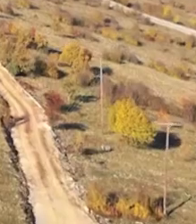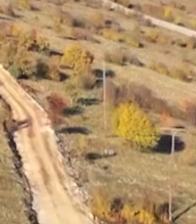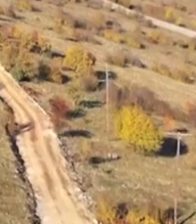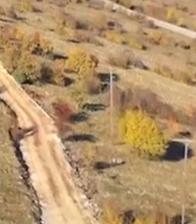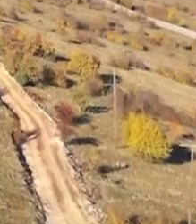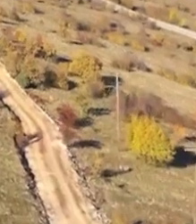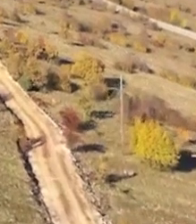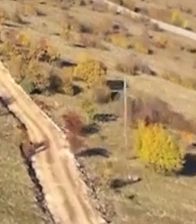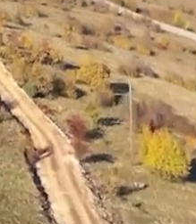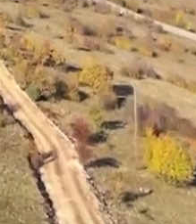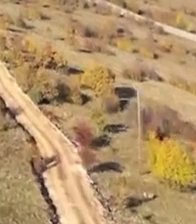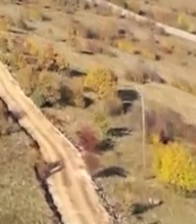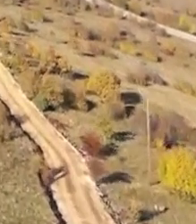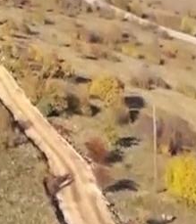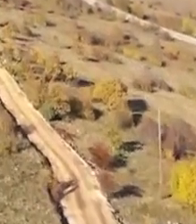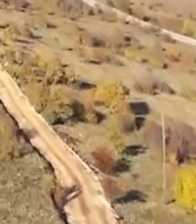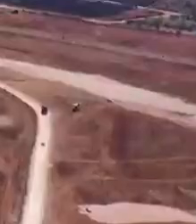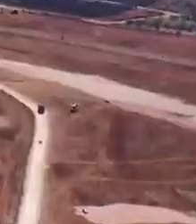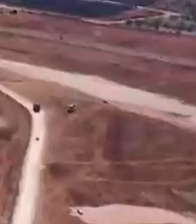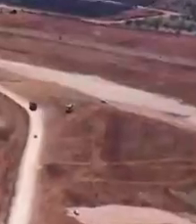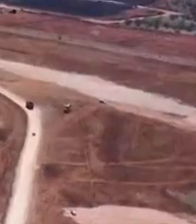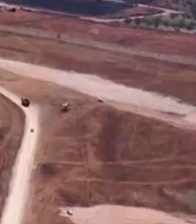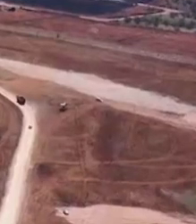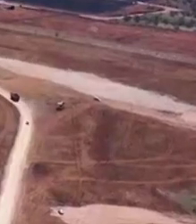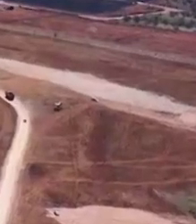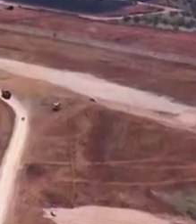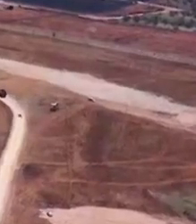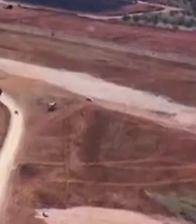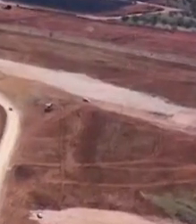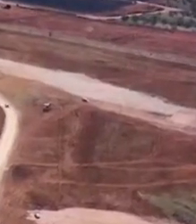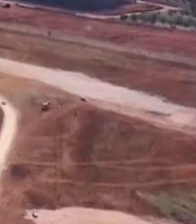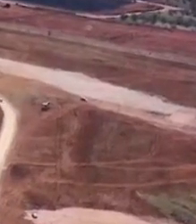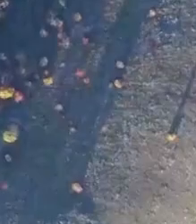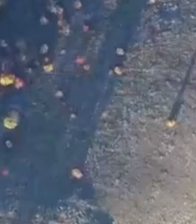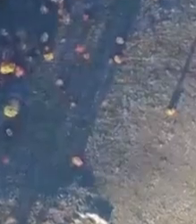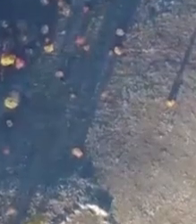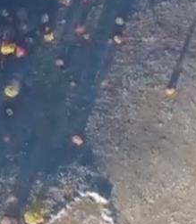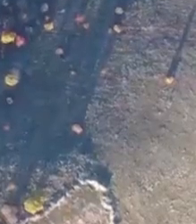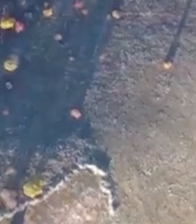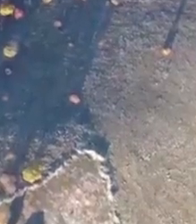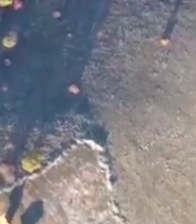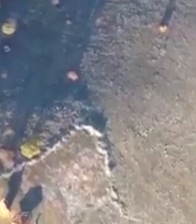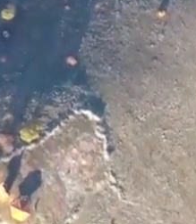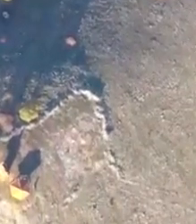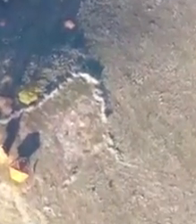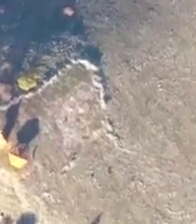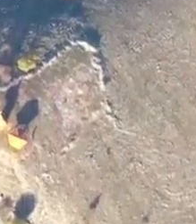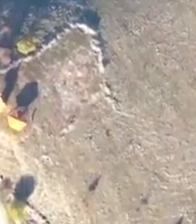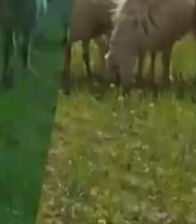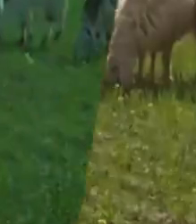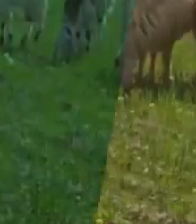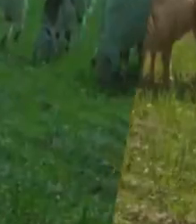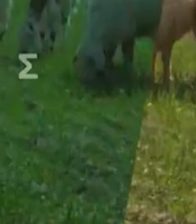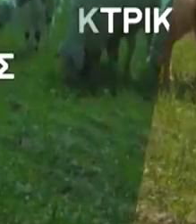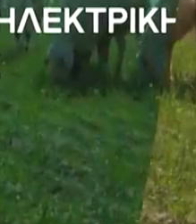Στο πλαίσιο της ενδυνάμωσης της τοπικής κοινωνίας, δημιουργήσαμε και βελτιώσαμε δρόμους και διόδους μεταξύ των έργων, ενώ